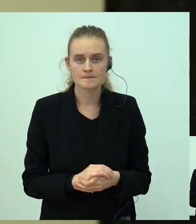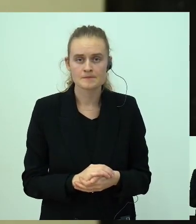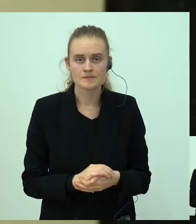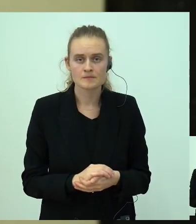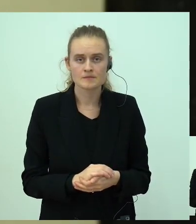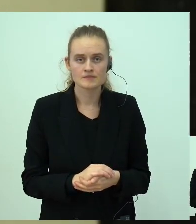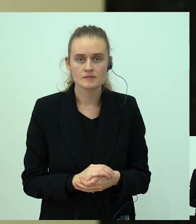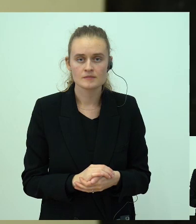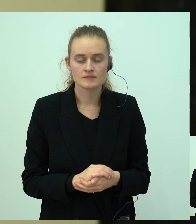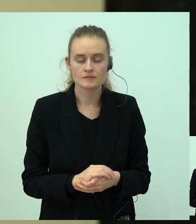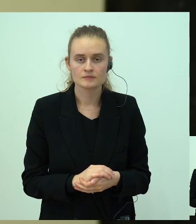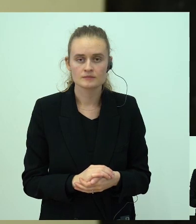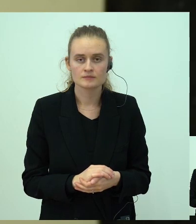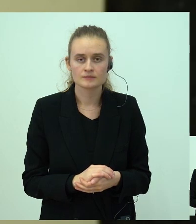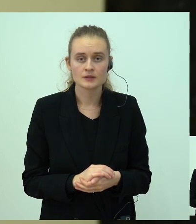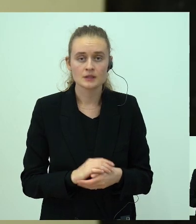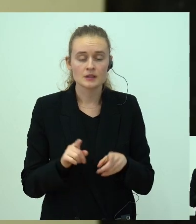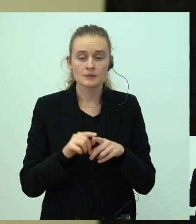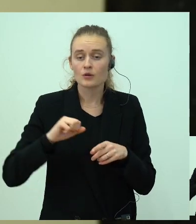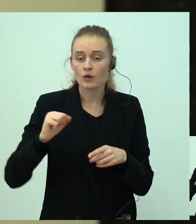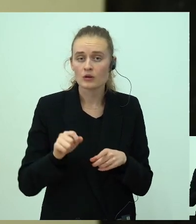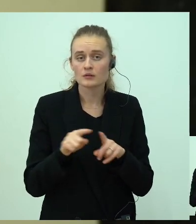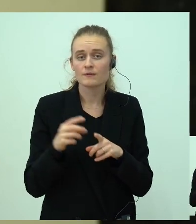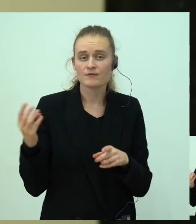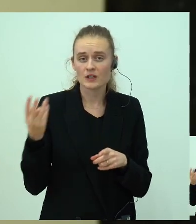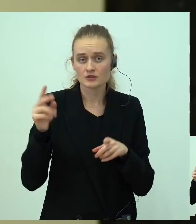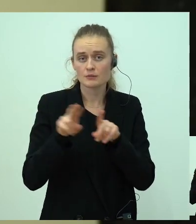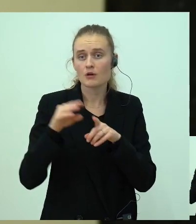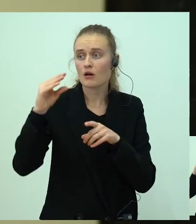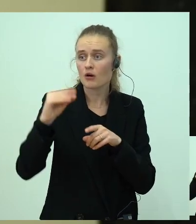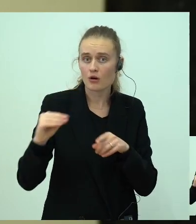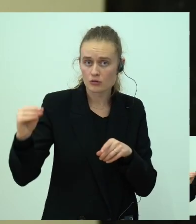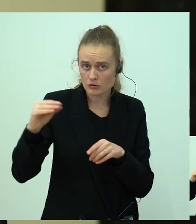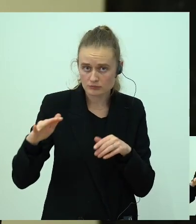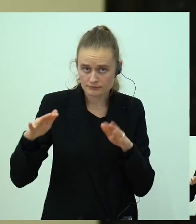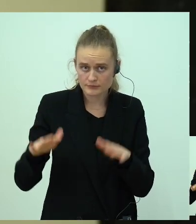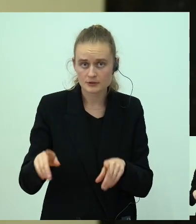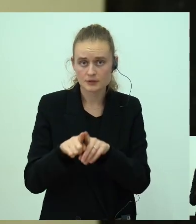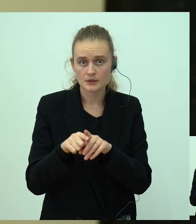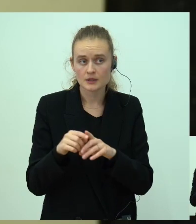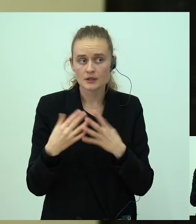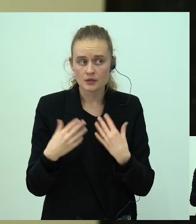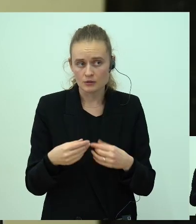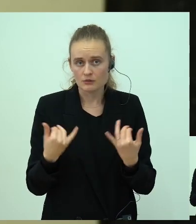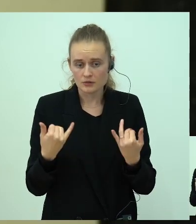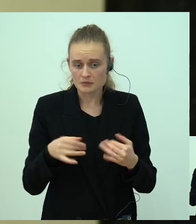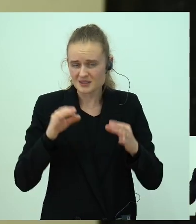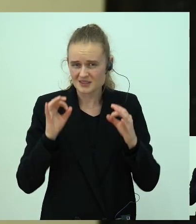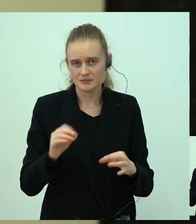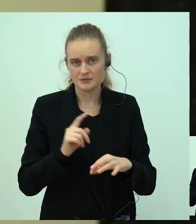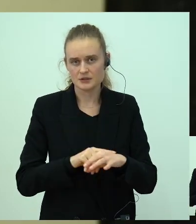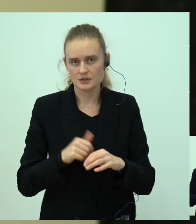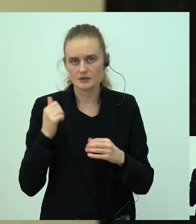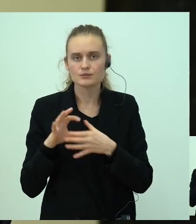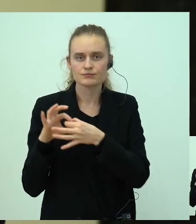tą kartojau tiek kolegoms, tiek Vašingtone, tiek Europoje, kad metas susivienyti. Tai, ką